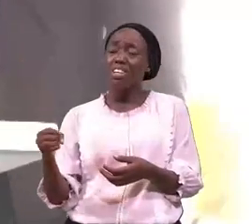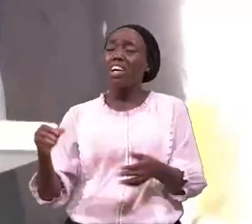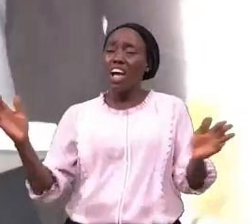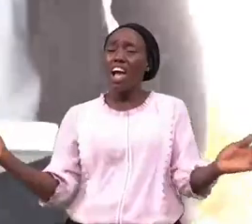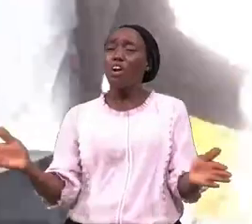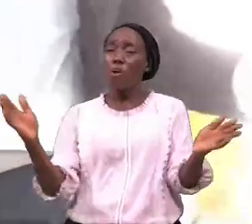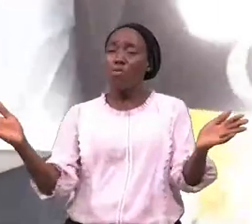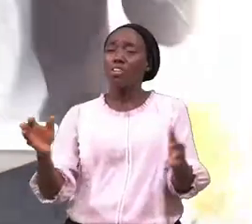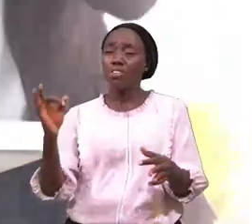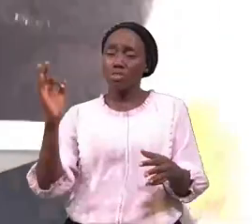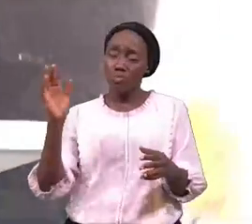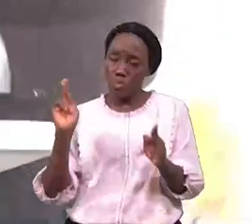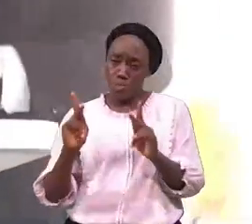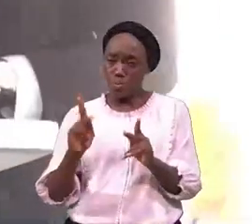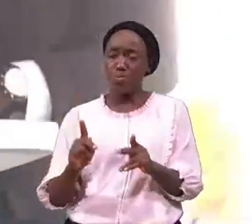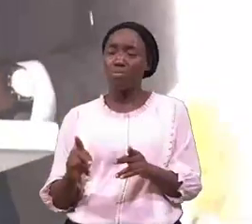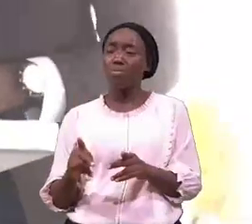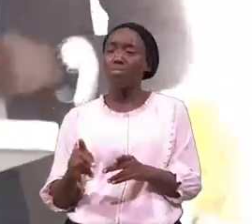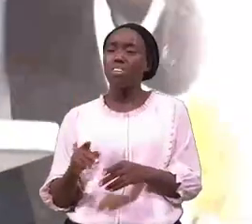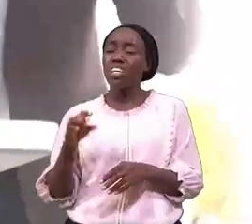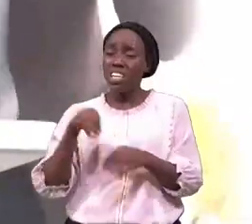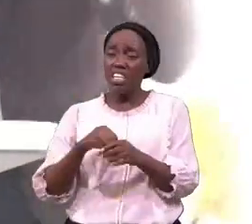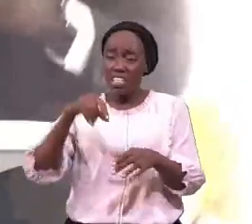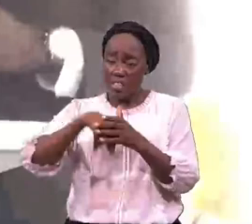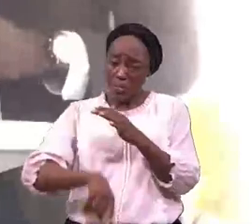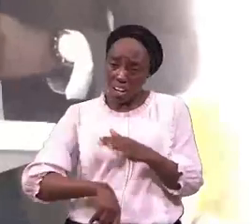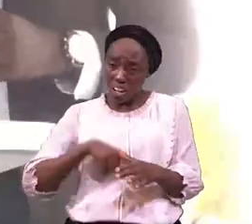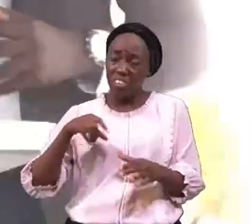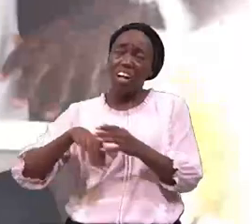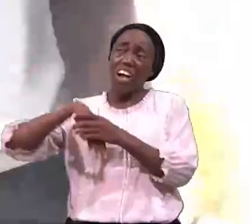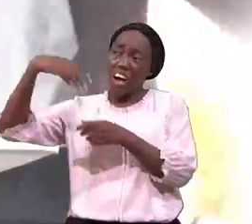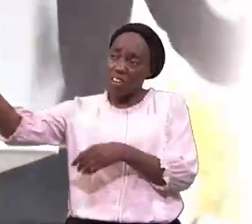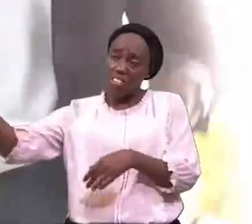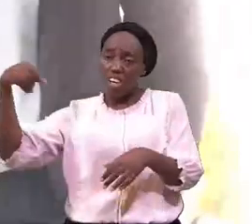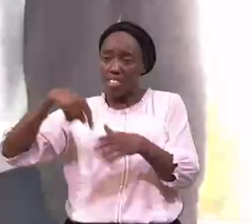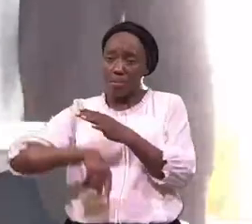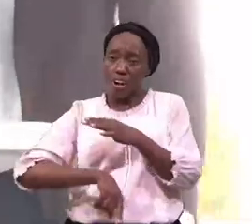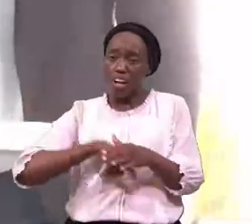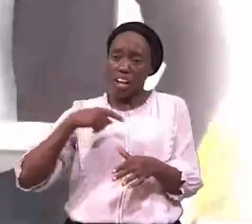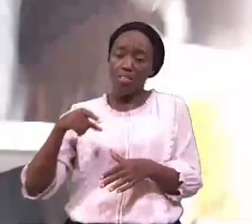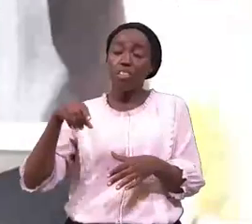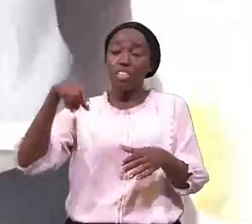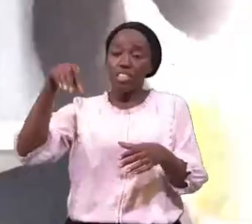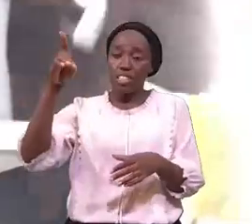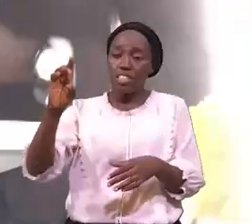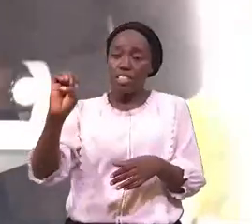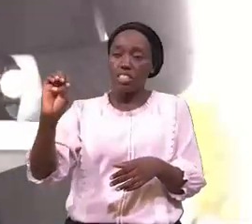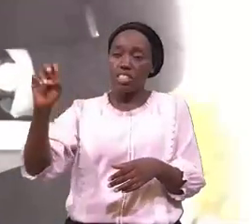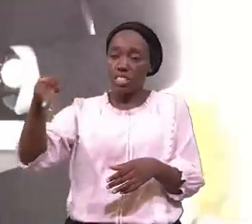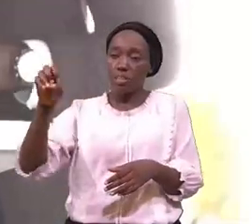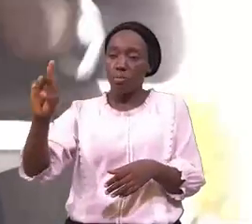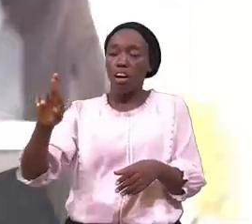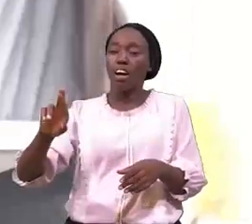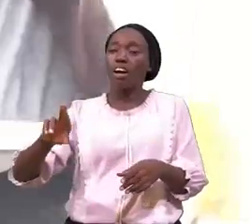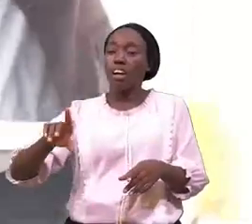Mobilise tous tes membres. À la vie profonde. Hors de la vie profonde. Partout. Que les